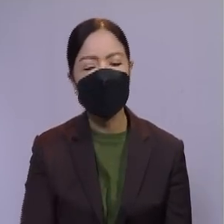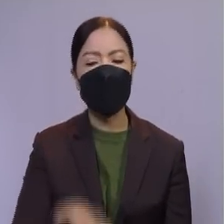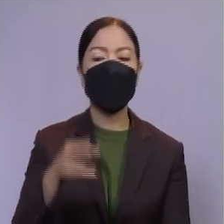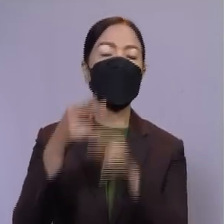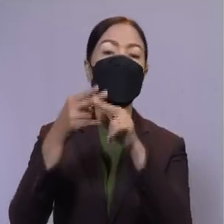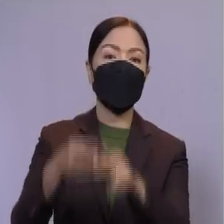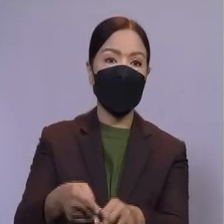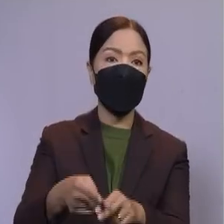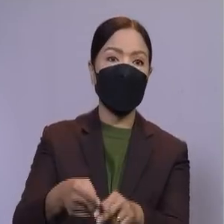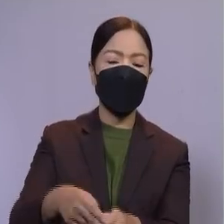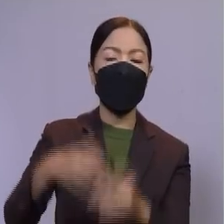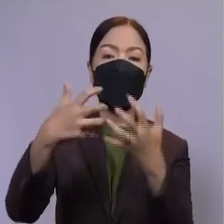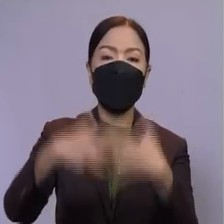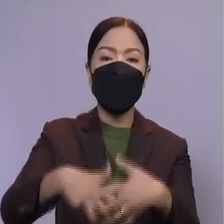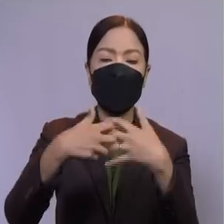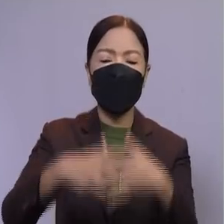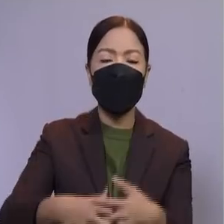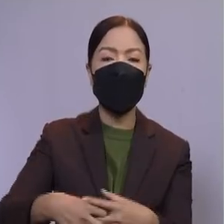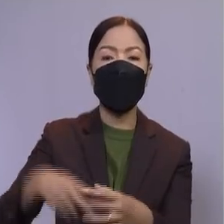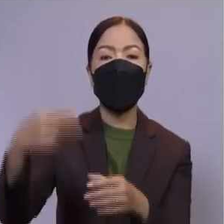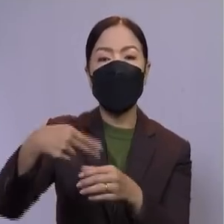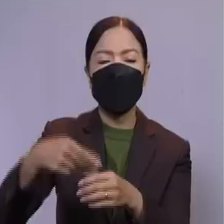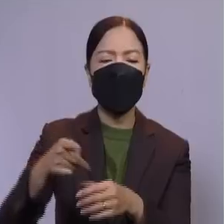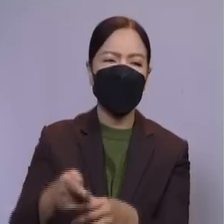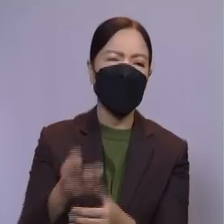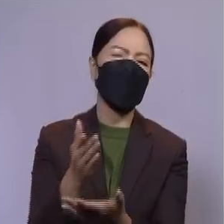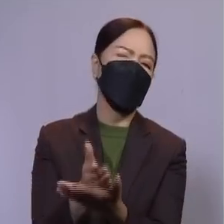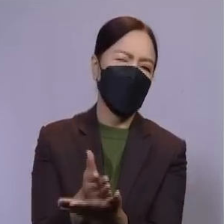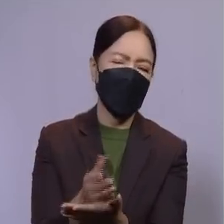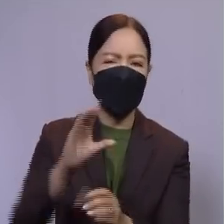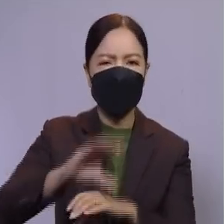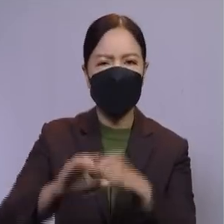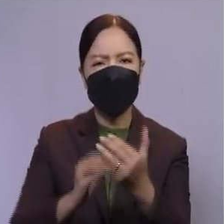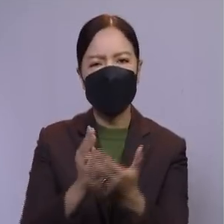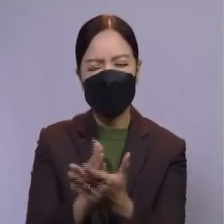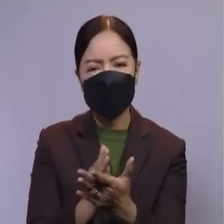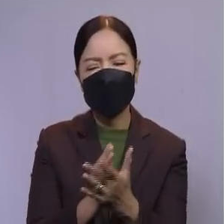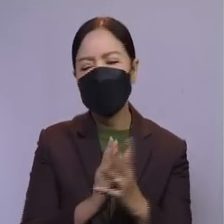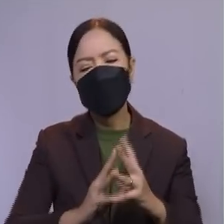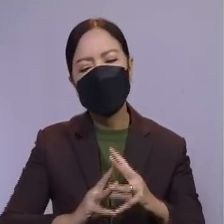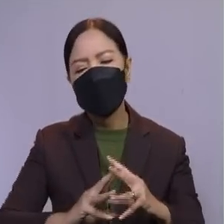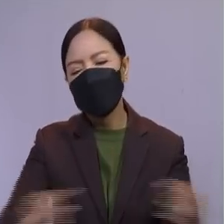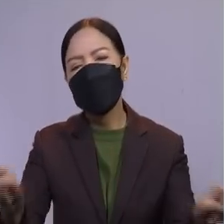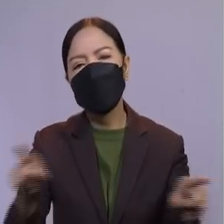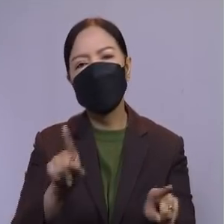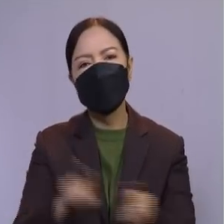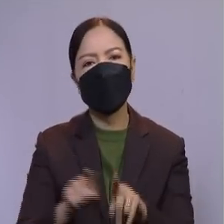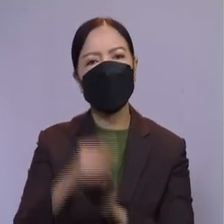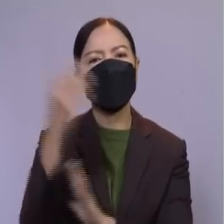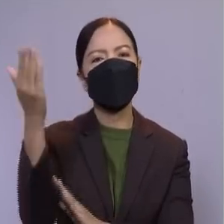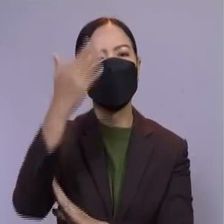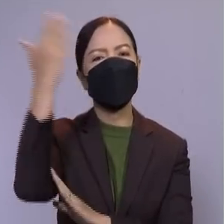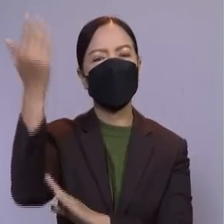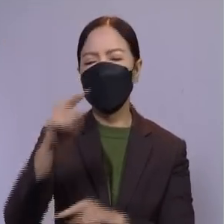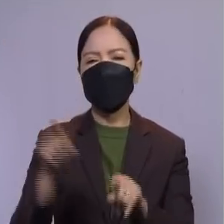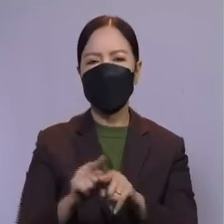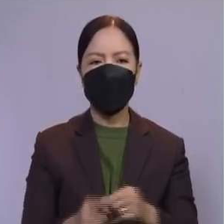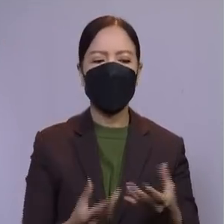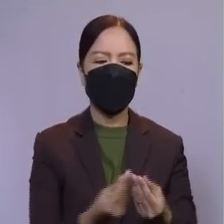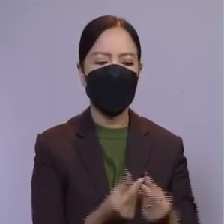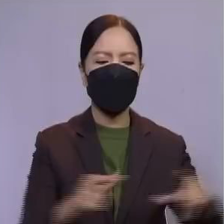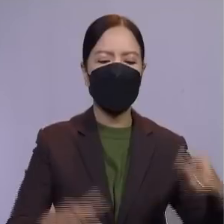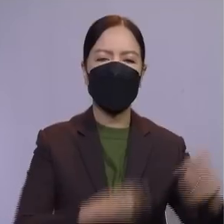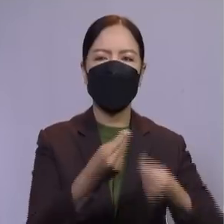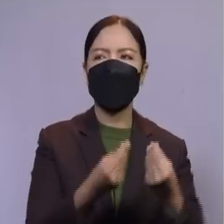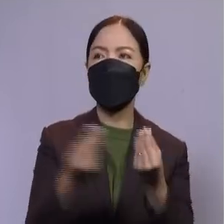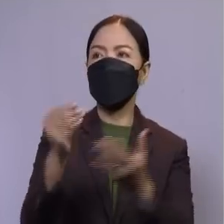อย่างโรงกลั่นน้ำมันโครงการอยู่พักใหญ่สุดท้ายก็หายไปกับสายลมเหมือนกับการขายที่ดินให้กับต่างชาติแลกเงินลง